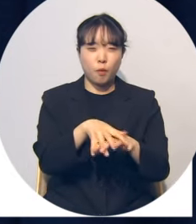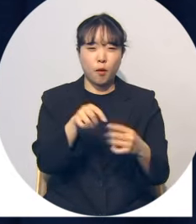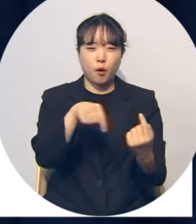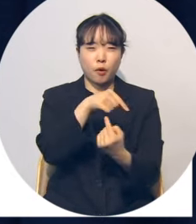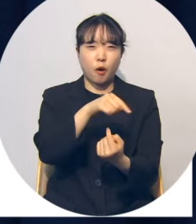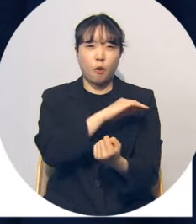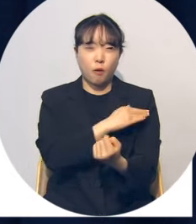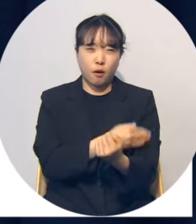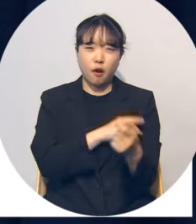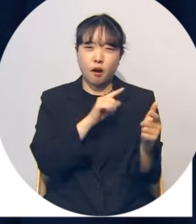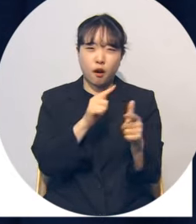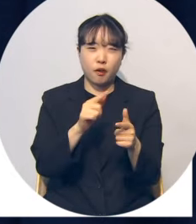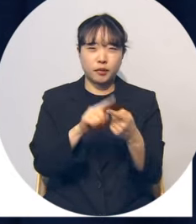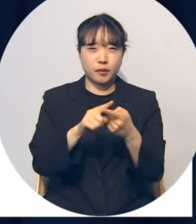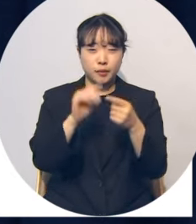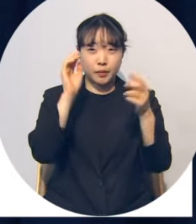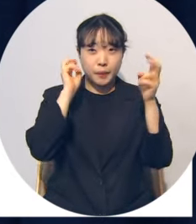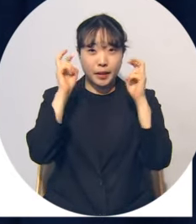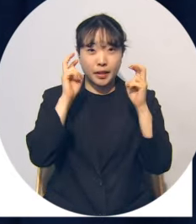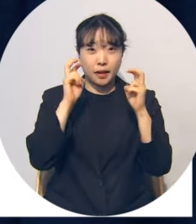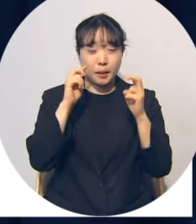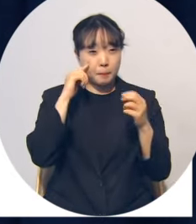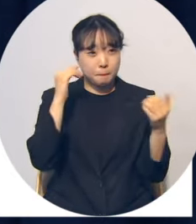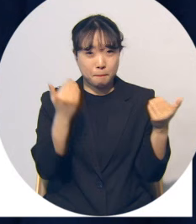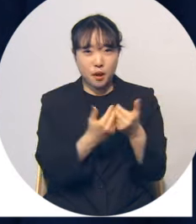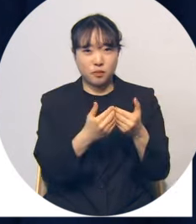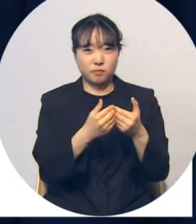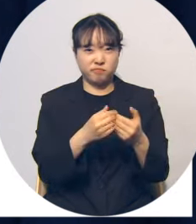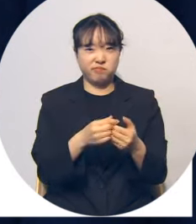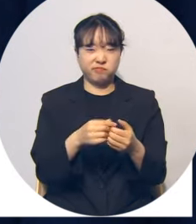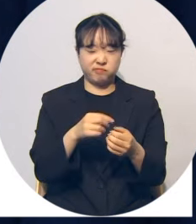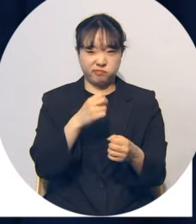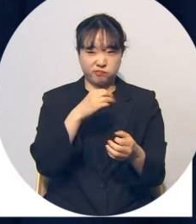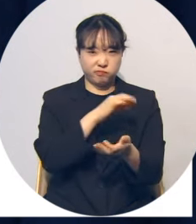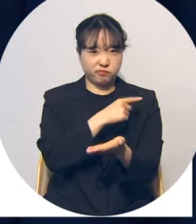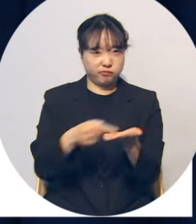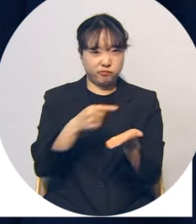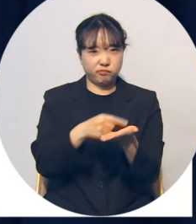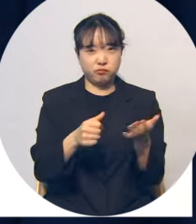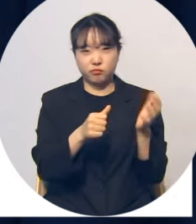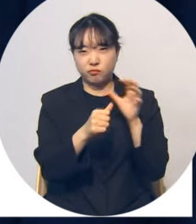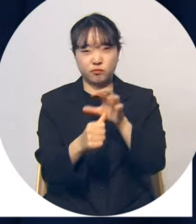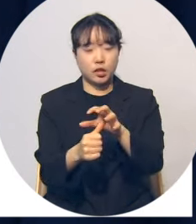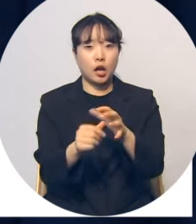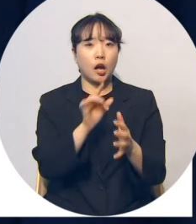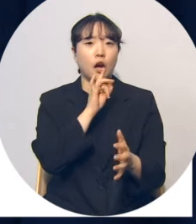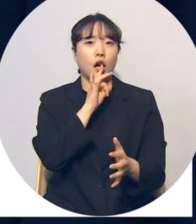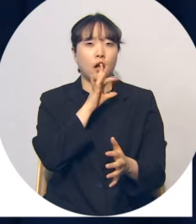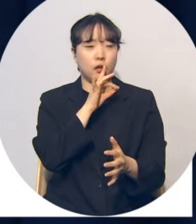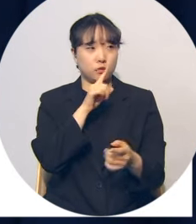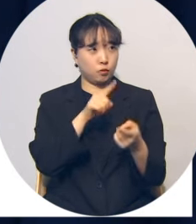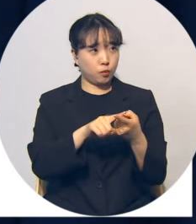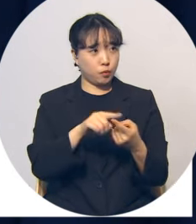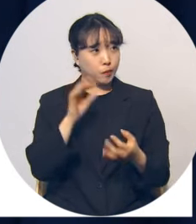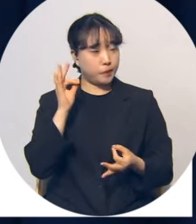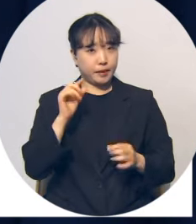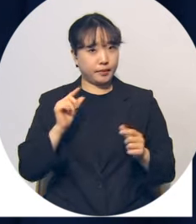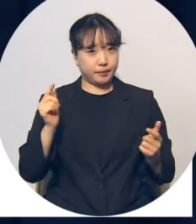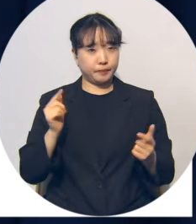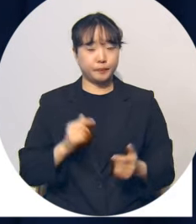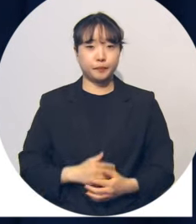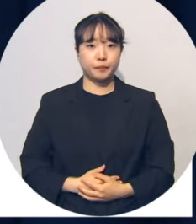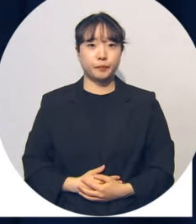네이버의 의사에 배치되는 불리한 조치를 취하는 일이 절대 있